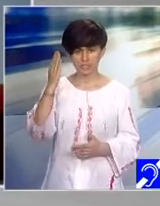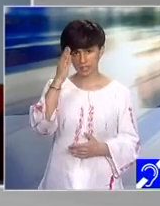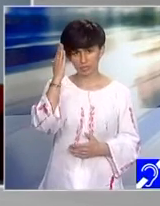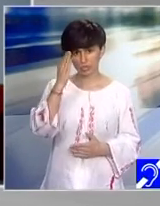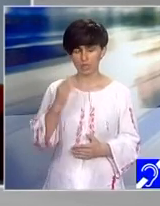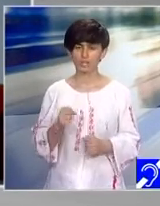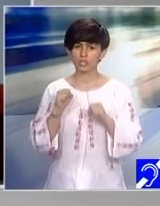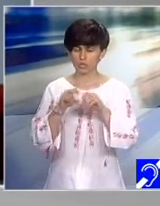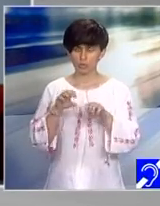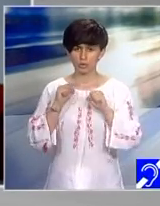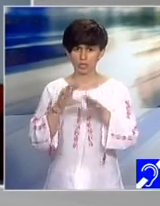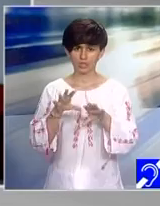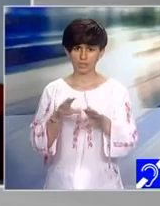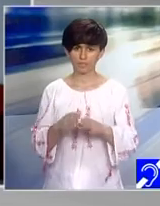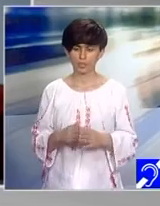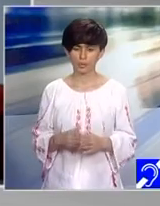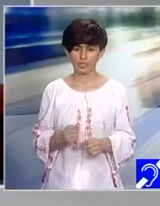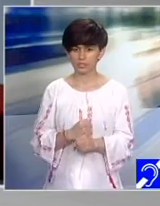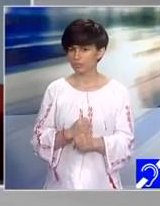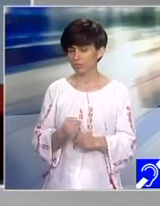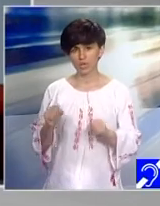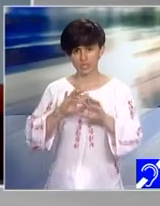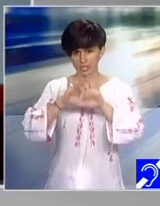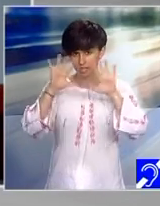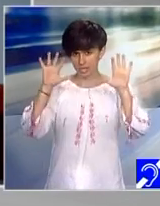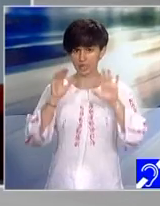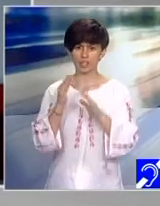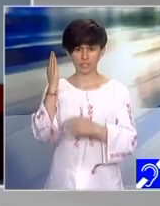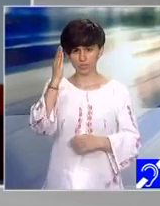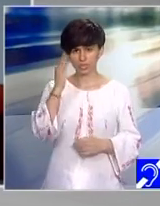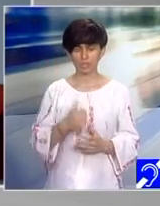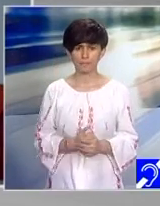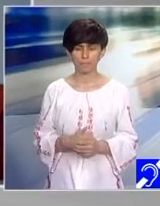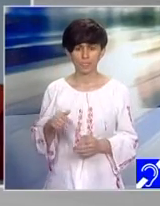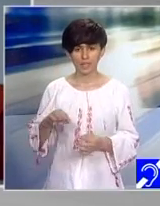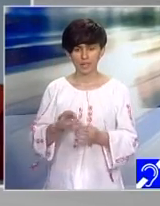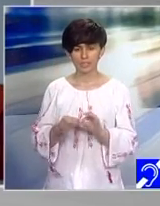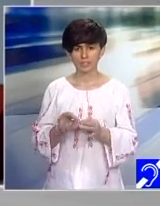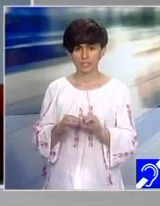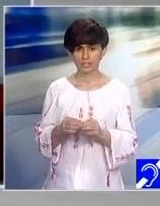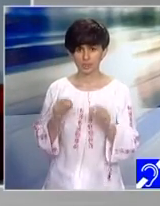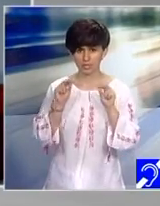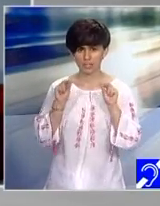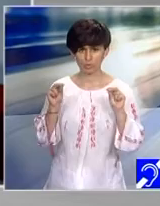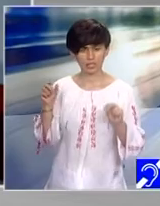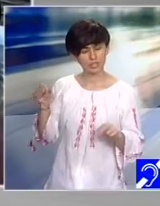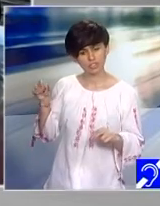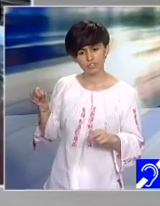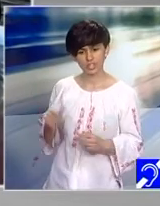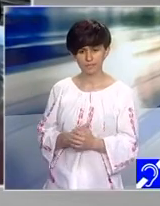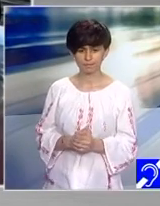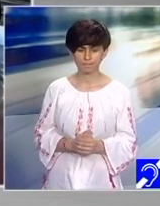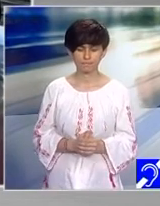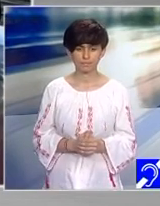și cu informații și cu direcții foarte clare din școală. Asta ar însemna educația civică. Însă